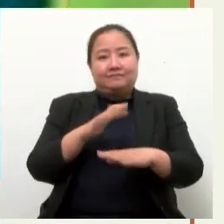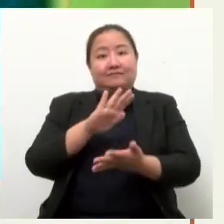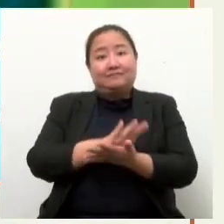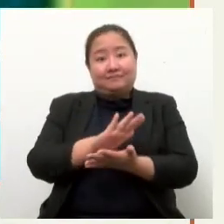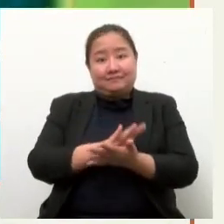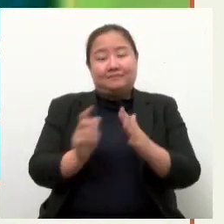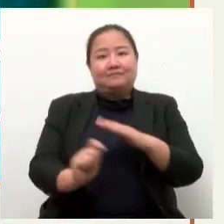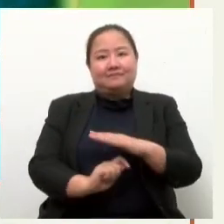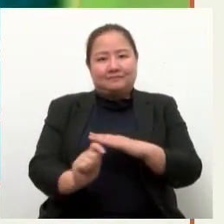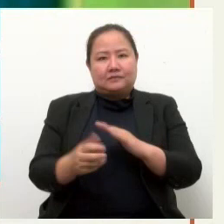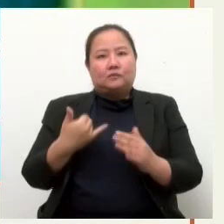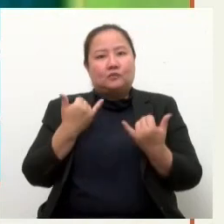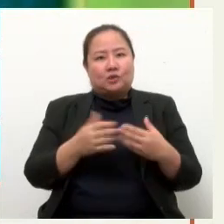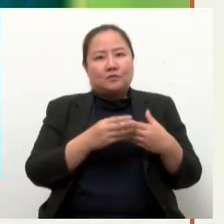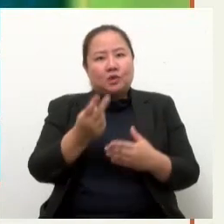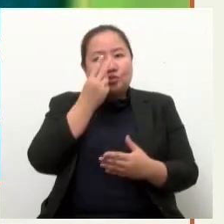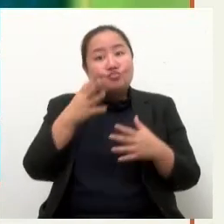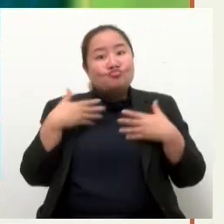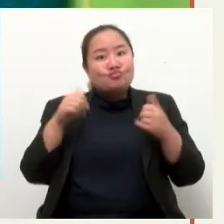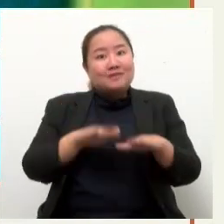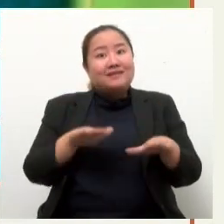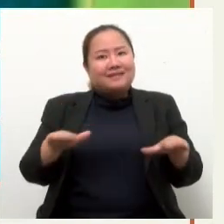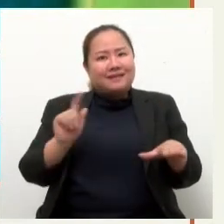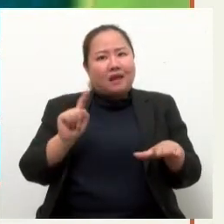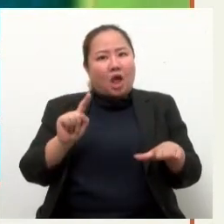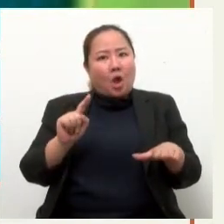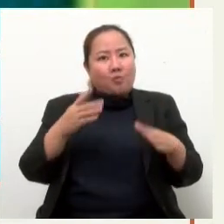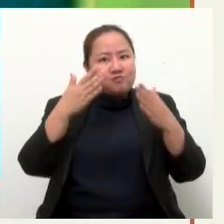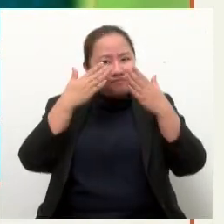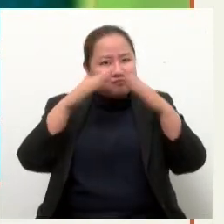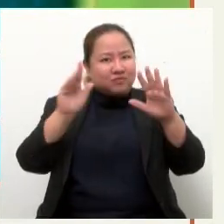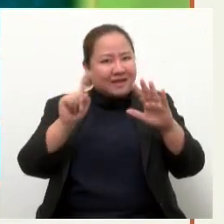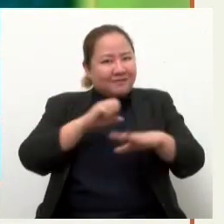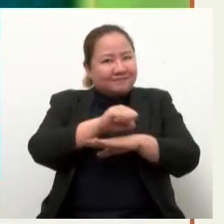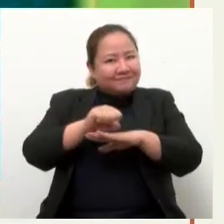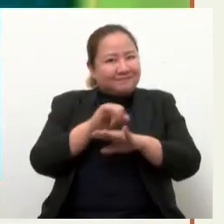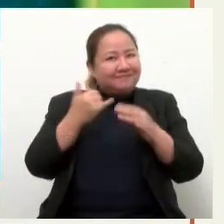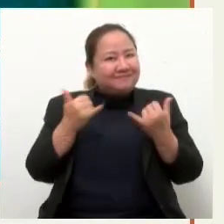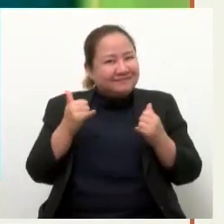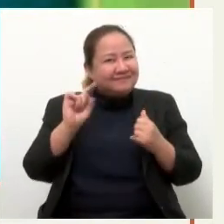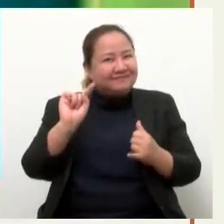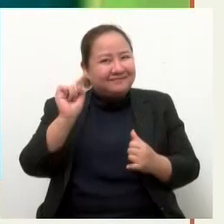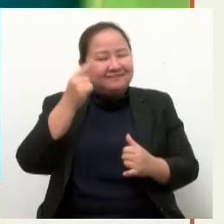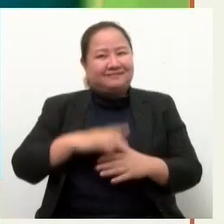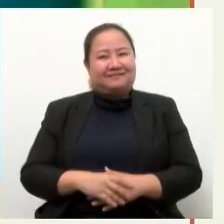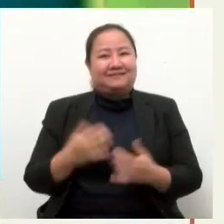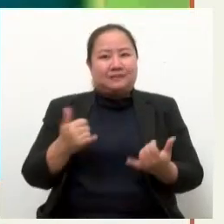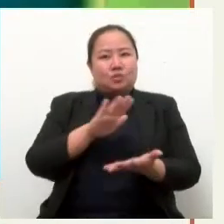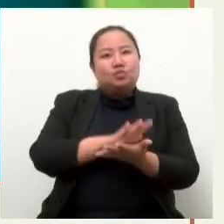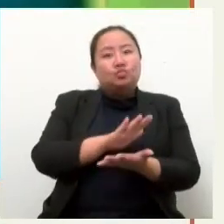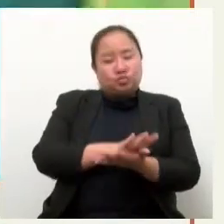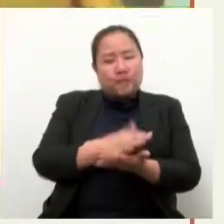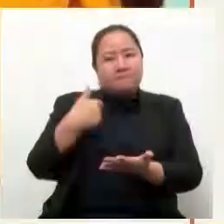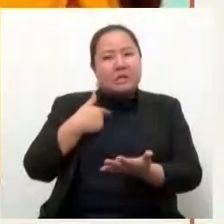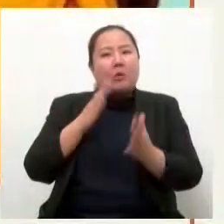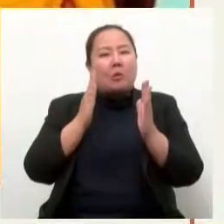านมาดูความสุขของเด็กๆนะครับจากการทำเซอร์ไพรส์สนามเด็กเล่นเด็กนะครับเนื่องจากโรงเรียนเราได้รับความอนุเคราะห์จากผู้ใจบุ